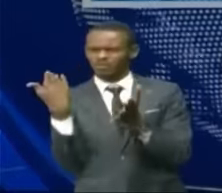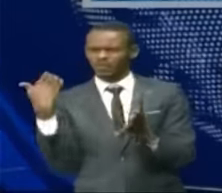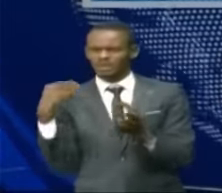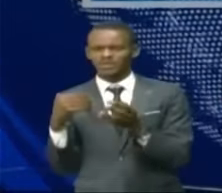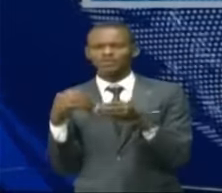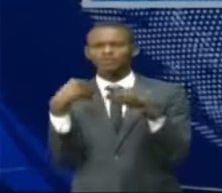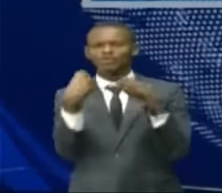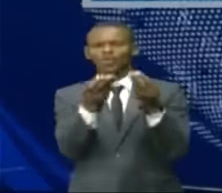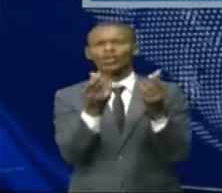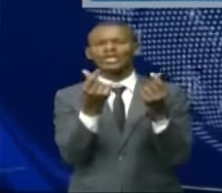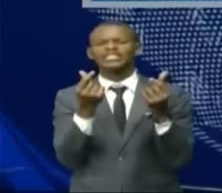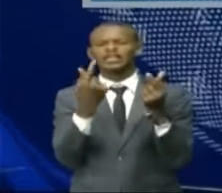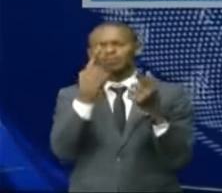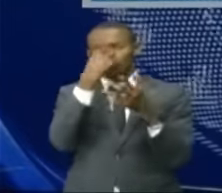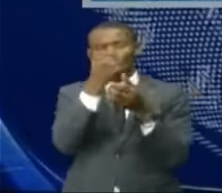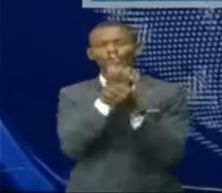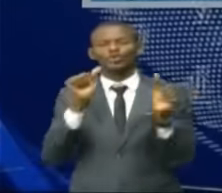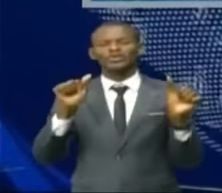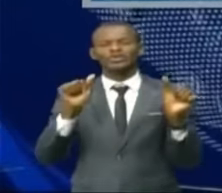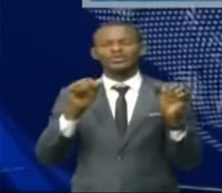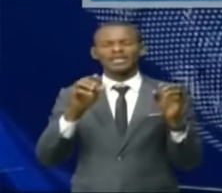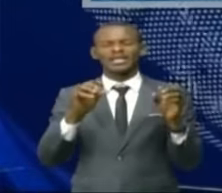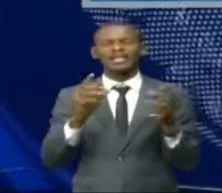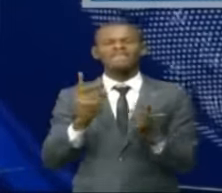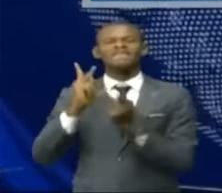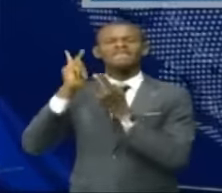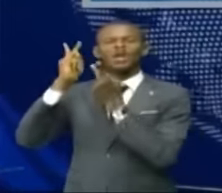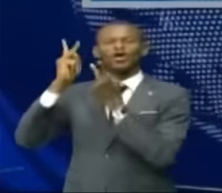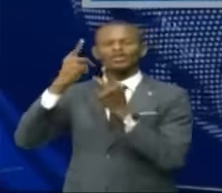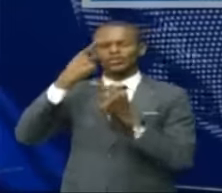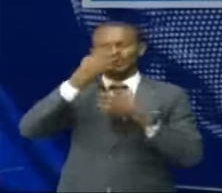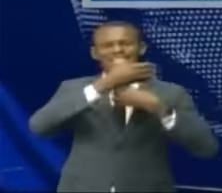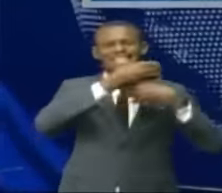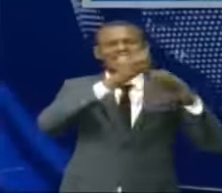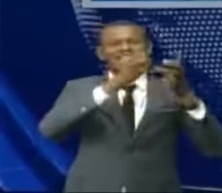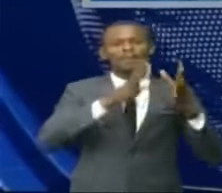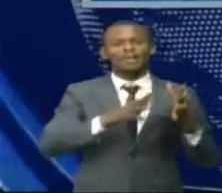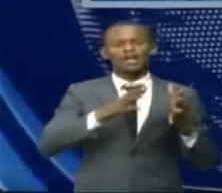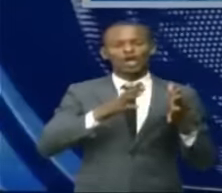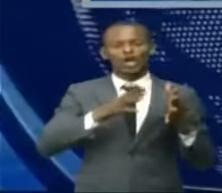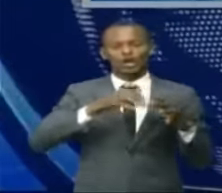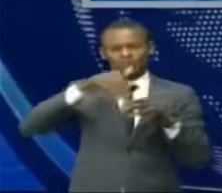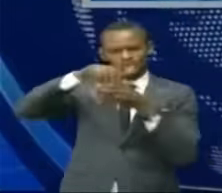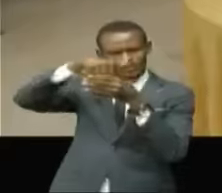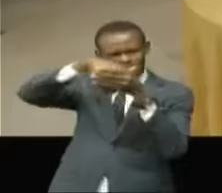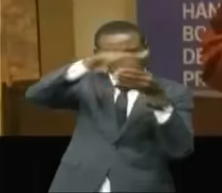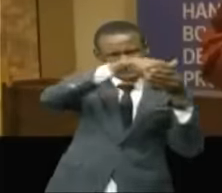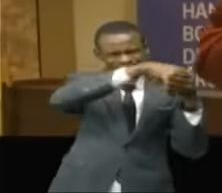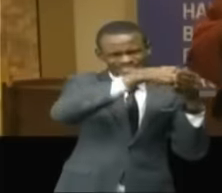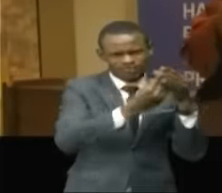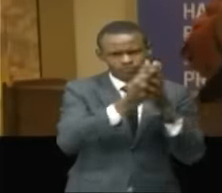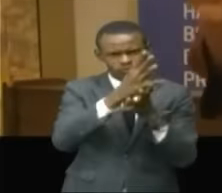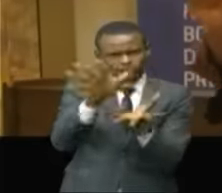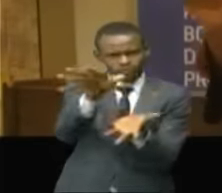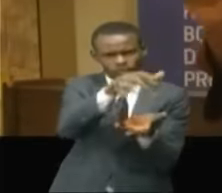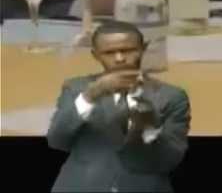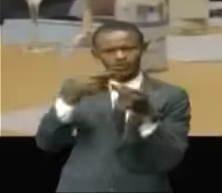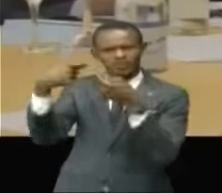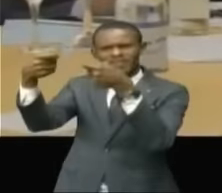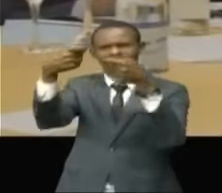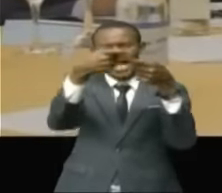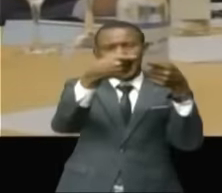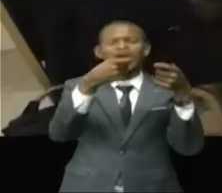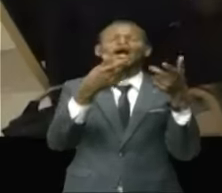de l'autonomisation et de la valorisation de l'entrepreneuriat agricole et rural. Les détails en images. Les projets du secteur agricole ont bénéficié